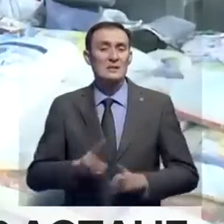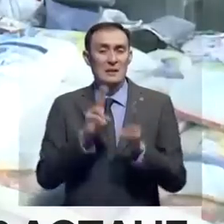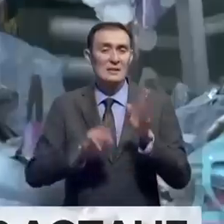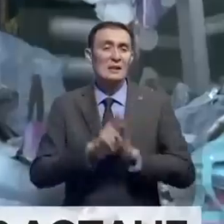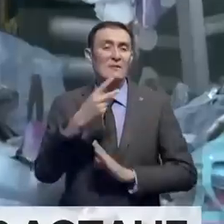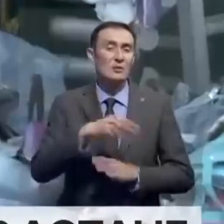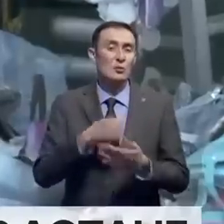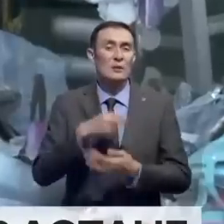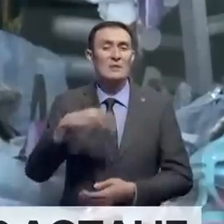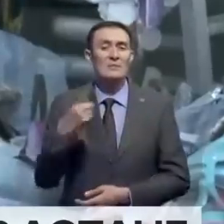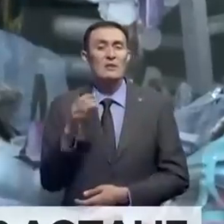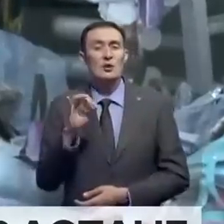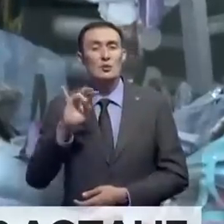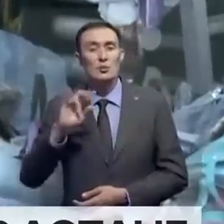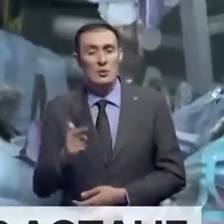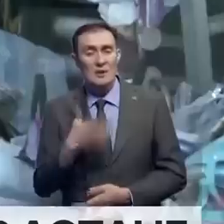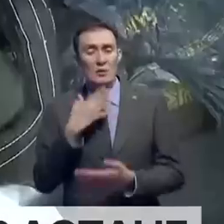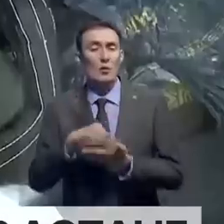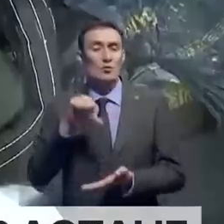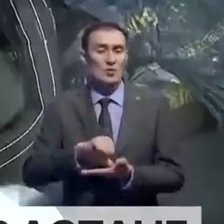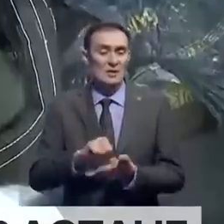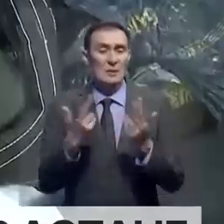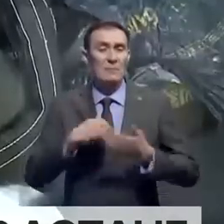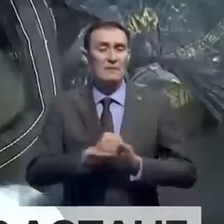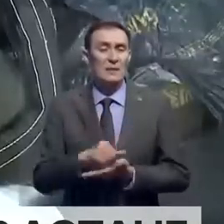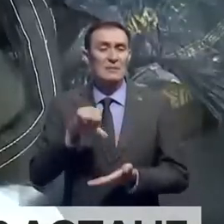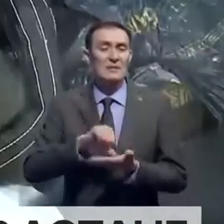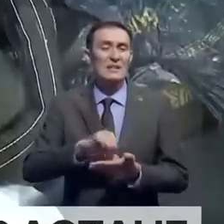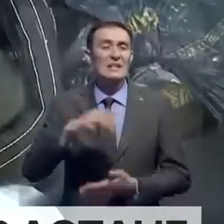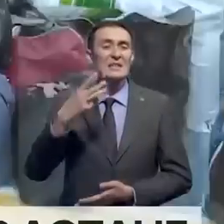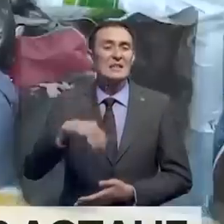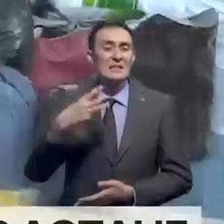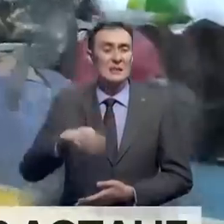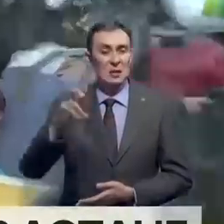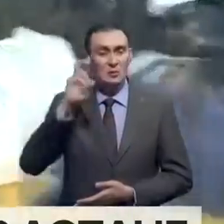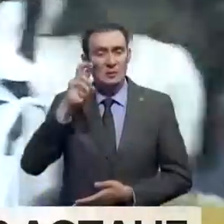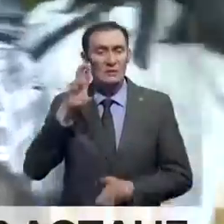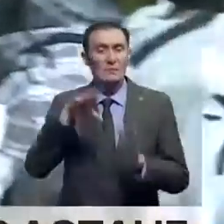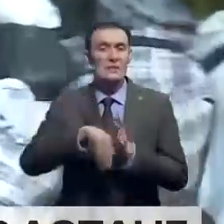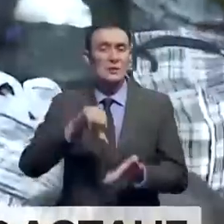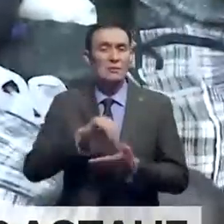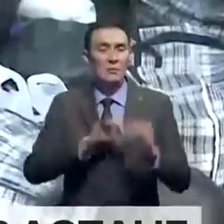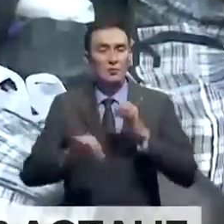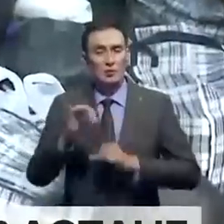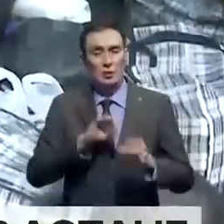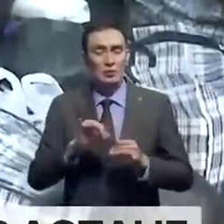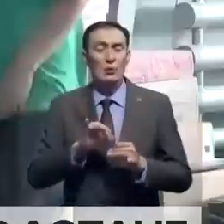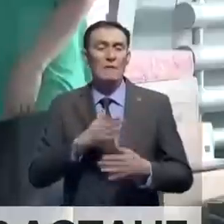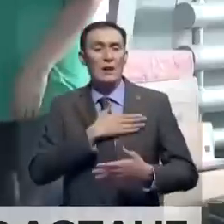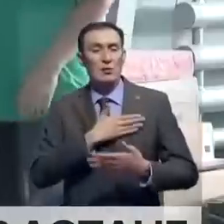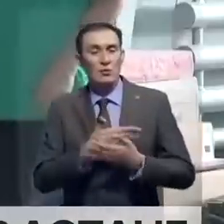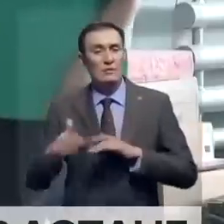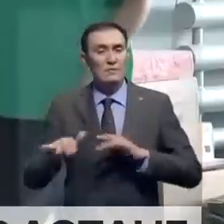20 по 21 июня свое участие уже подтвердили представители 30 стран присоединиться к обсуждению трендов